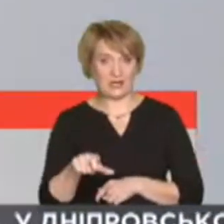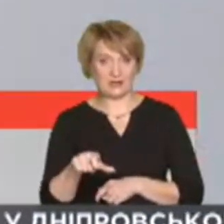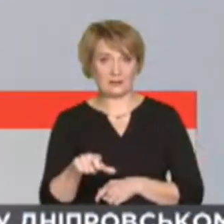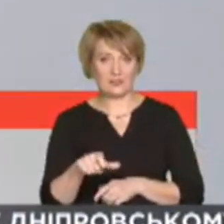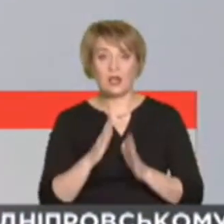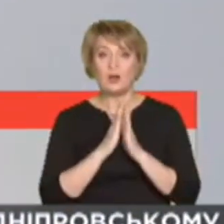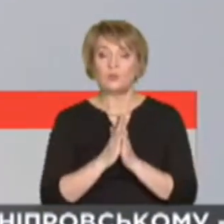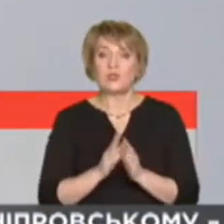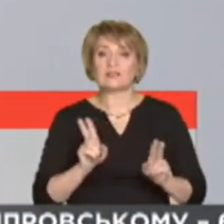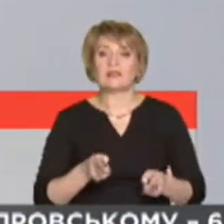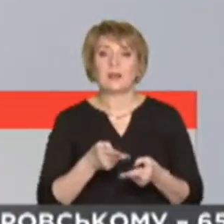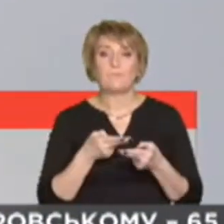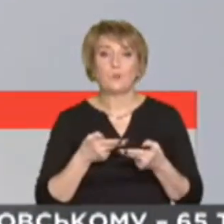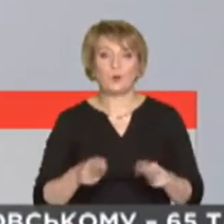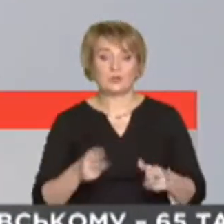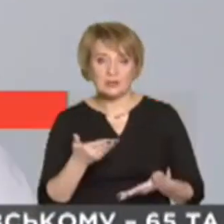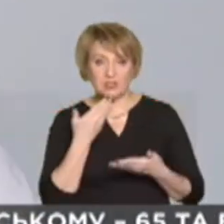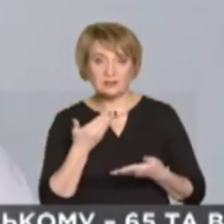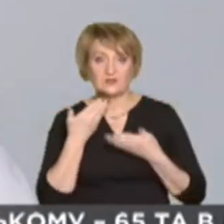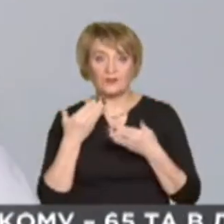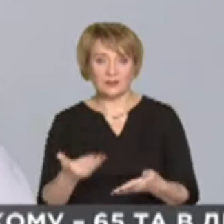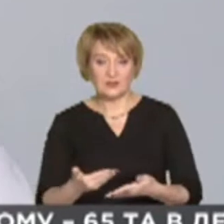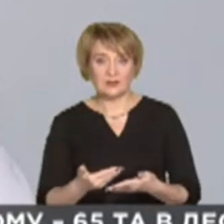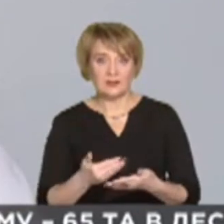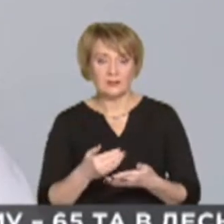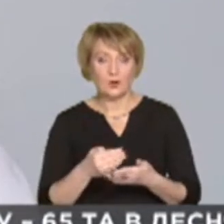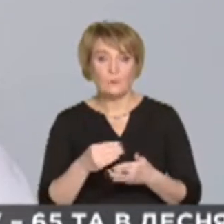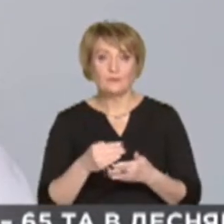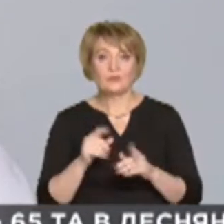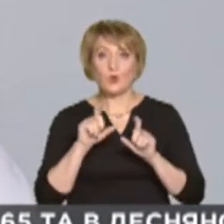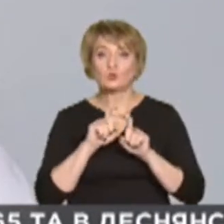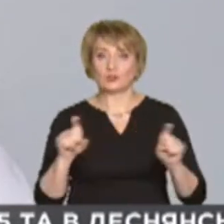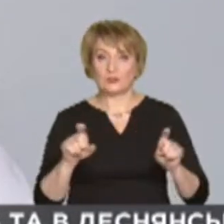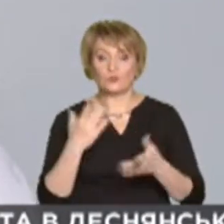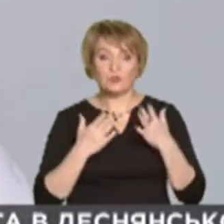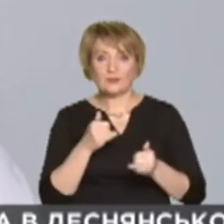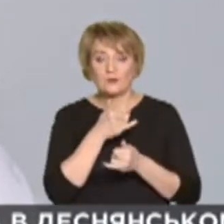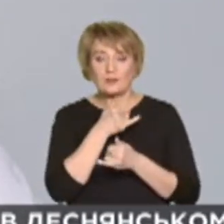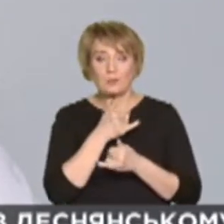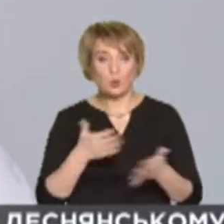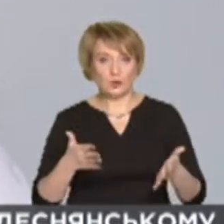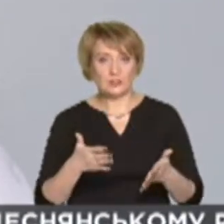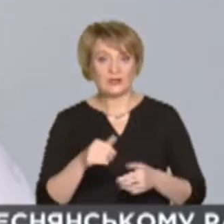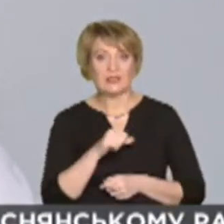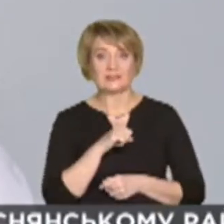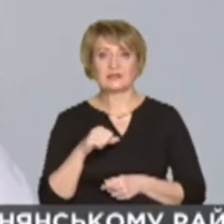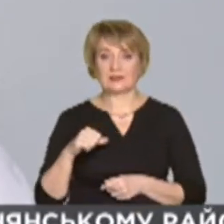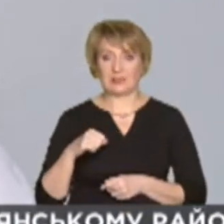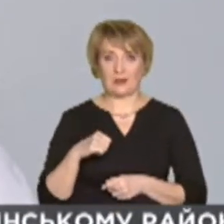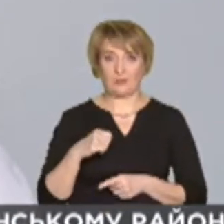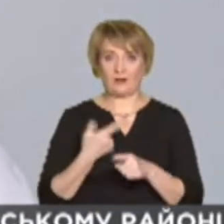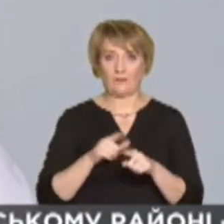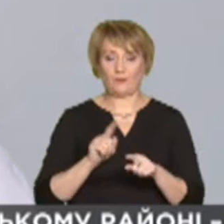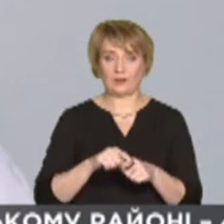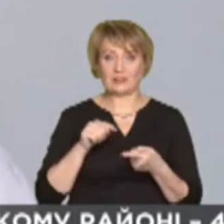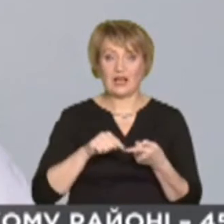ласка, не потрібно звертатись до установ, якщо ви не можете сам потім цей